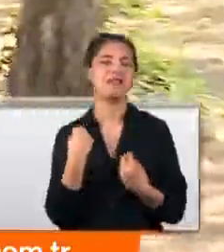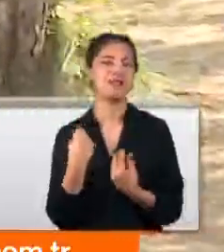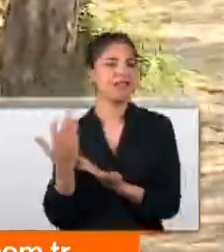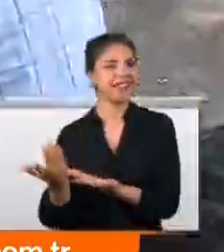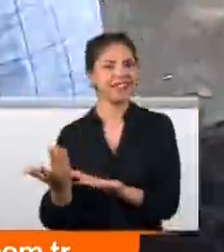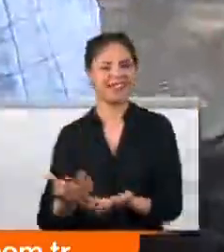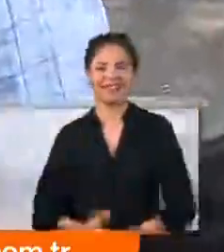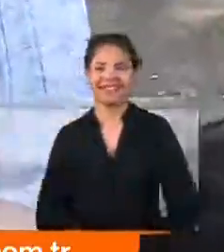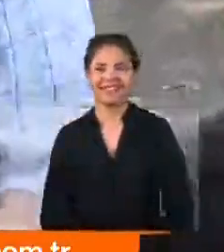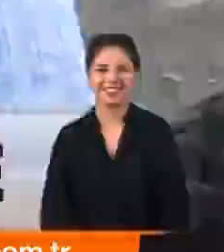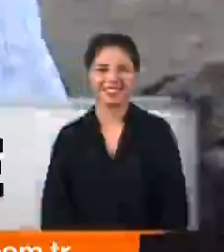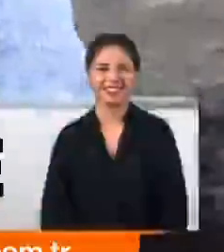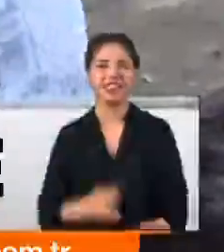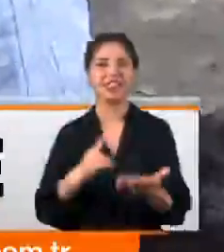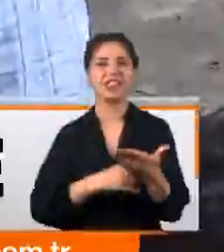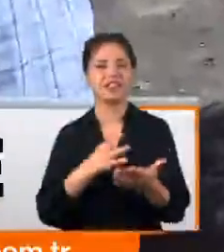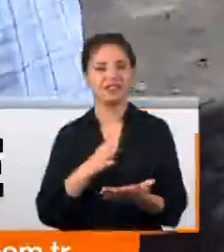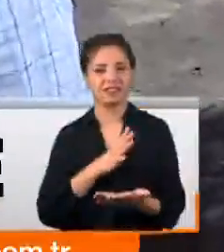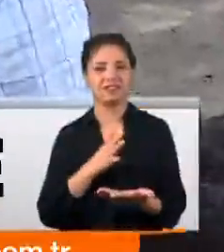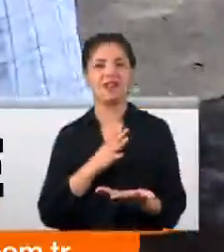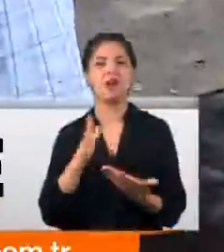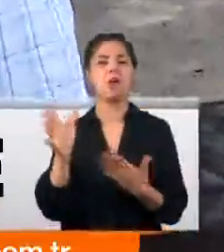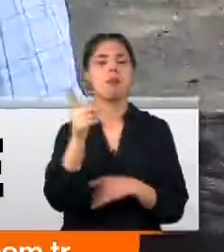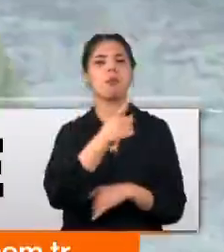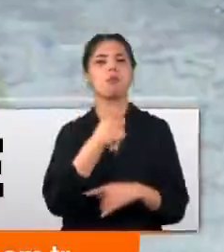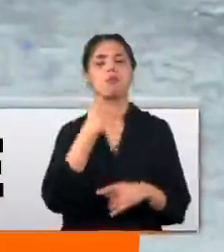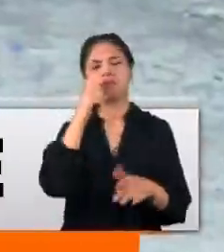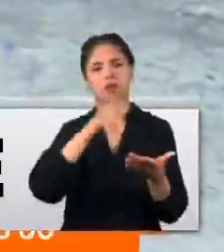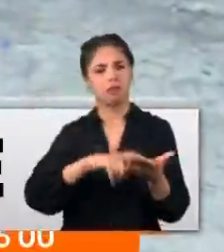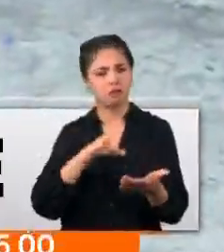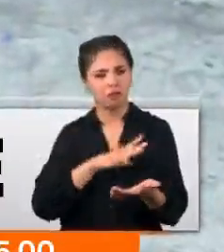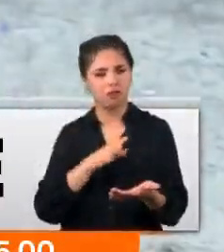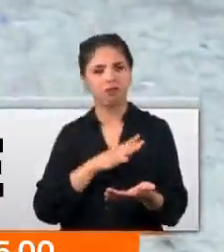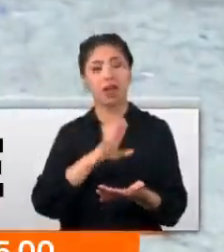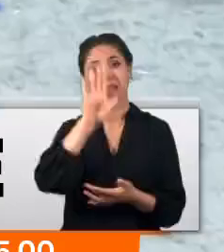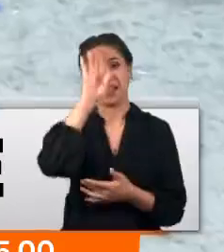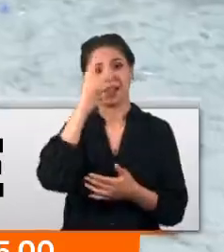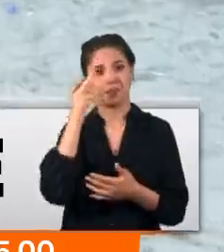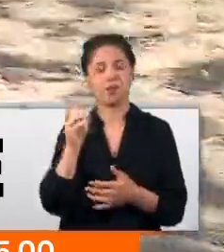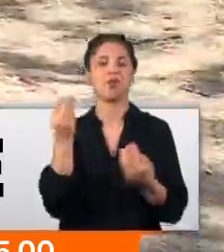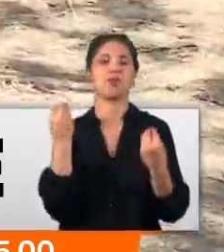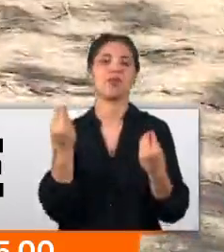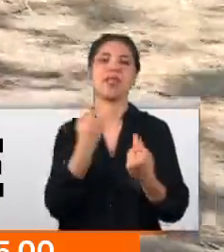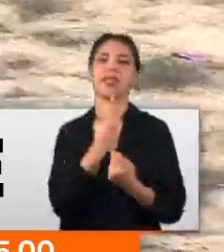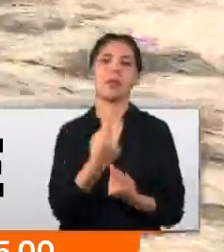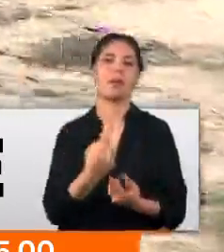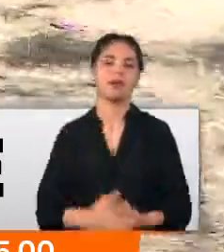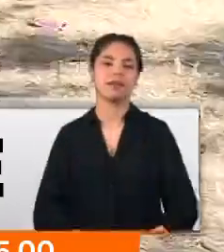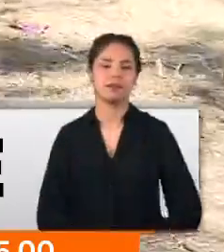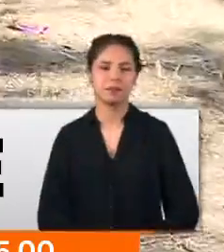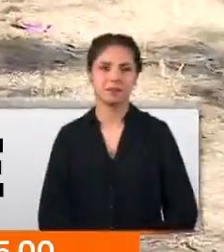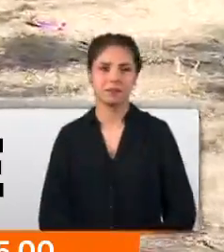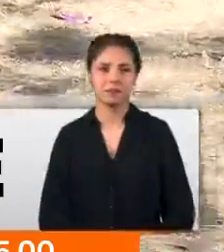yerinde. Kahvaltı var, kanat var, ızgara var. Çok güzel. İstanbul boşalınca güzel oluyor.